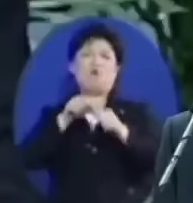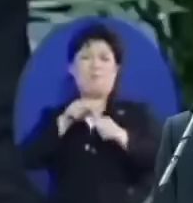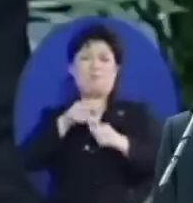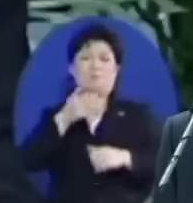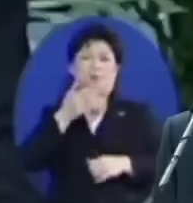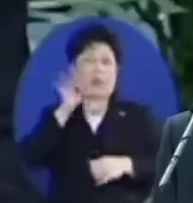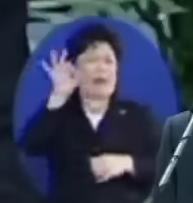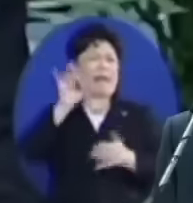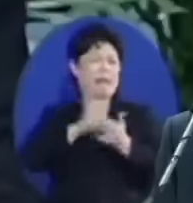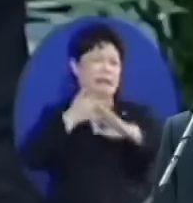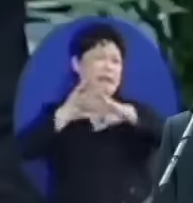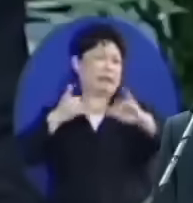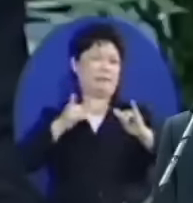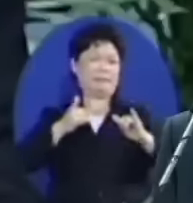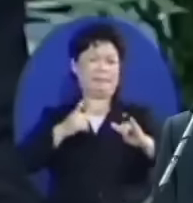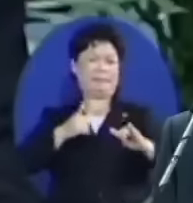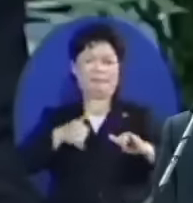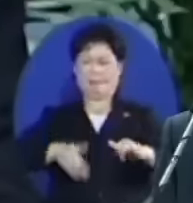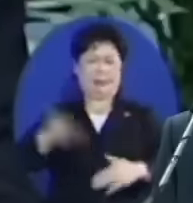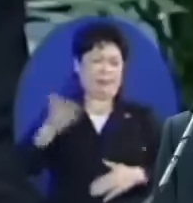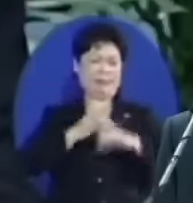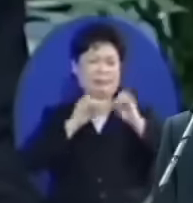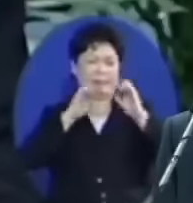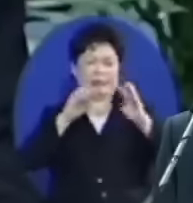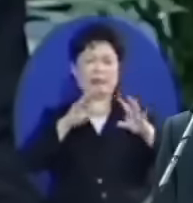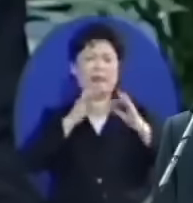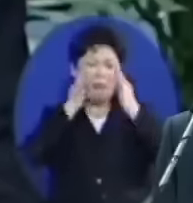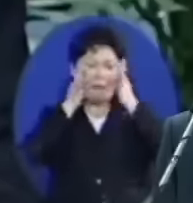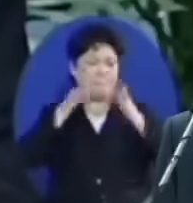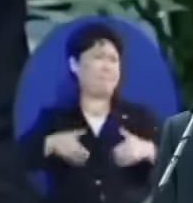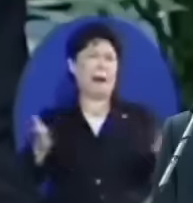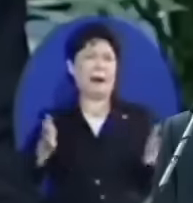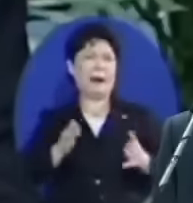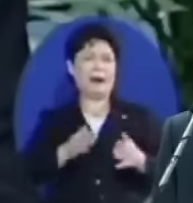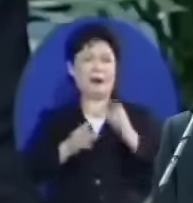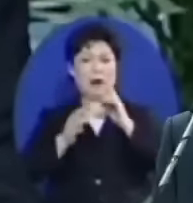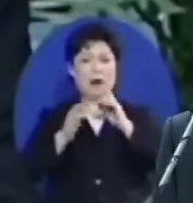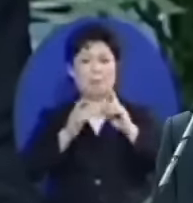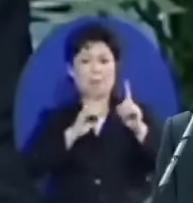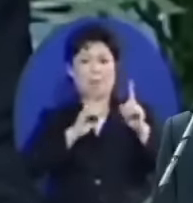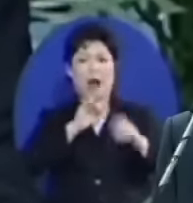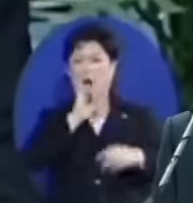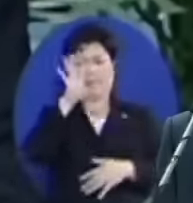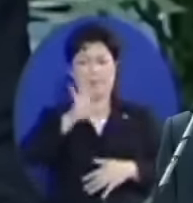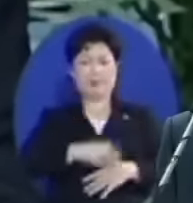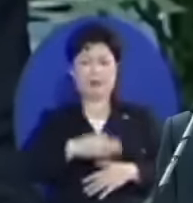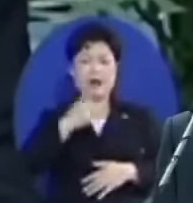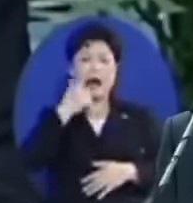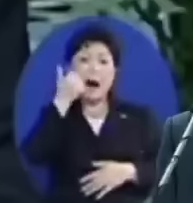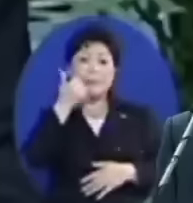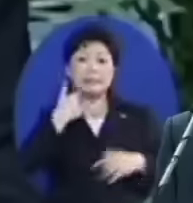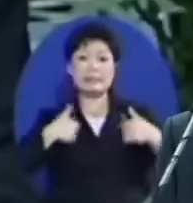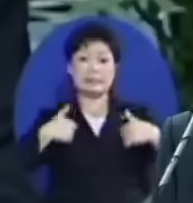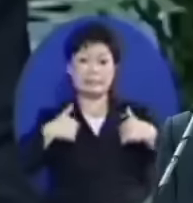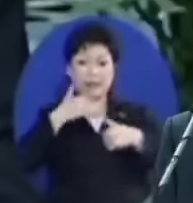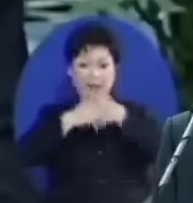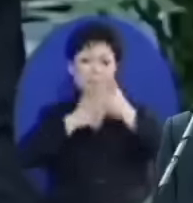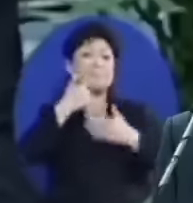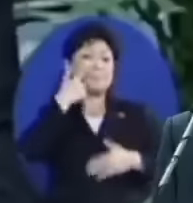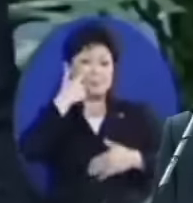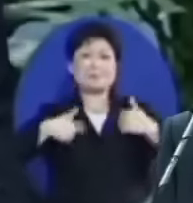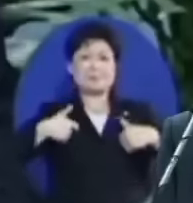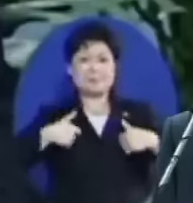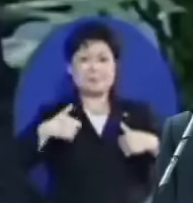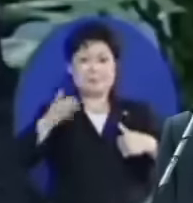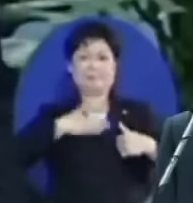다른 사람에게 구태의 전도하라고 애쓸 필요가 있느냐, 그렇게만 안 되는 것입니다. 우리 아버지를 기쁘시게 하기 위해서, 아버지 이